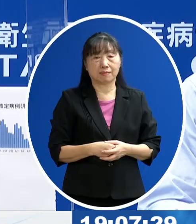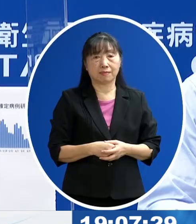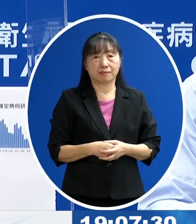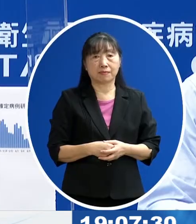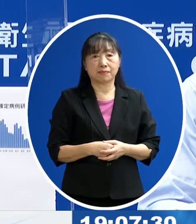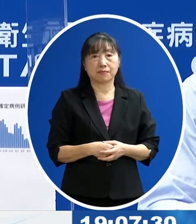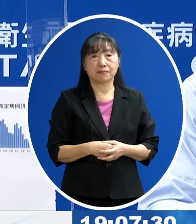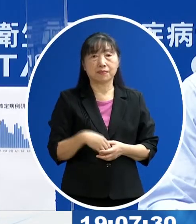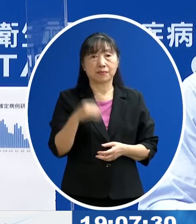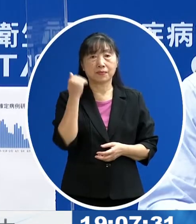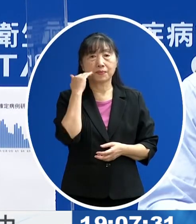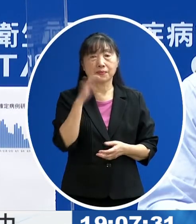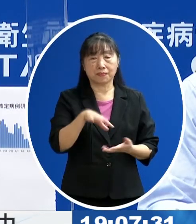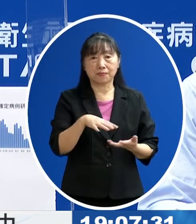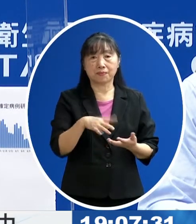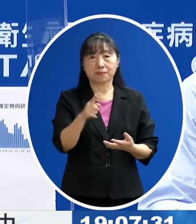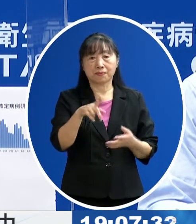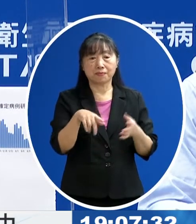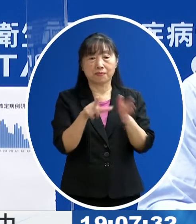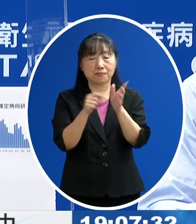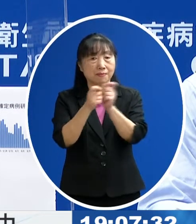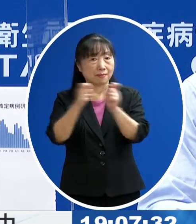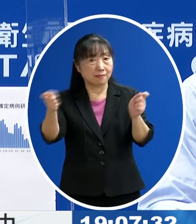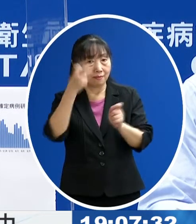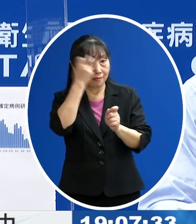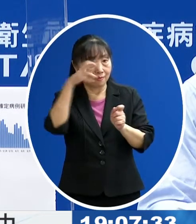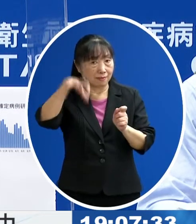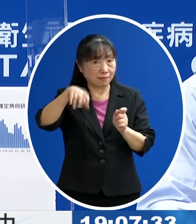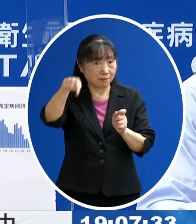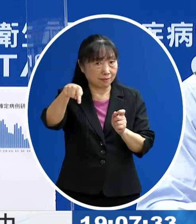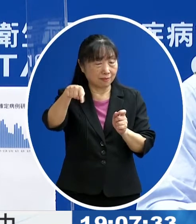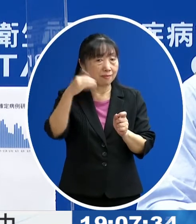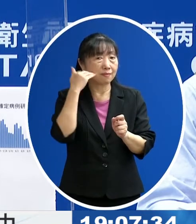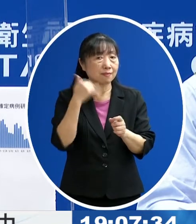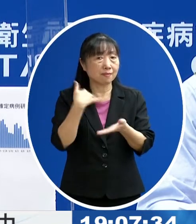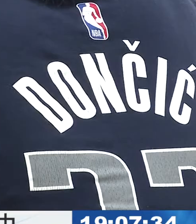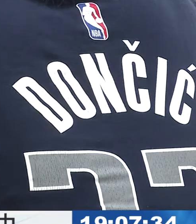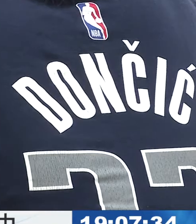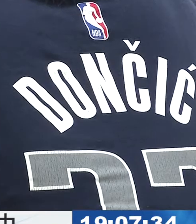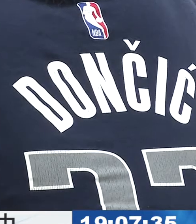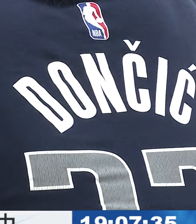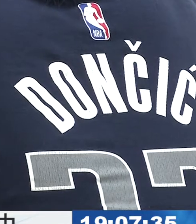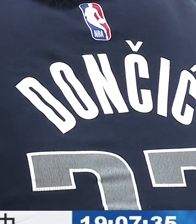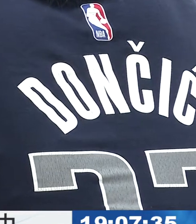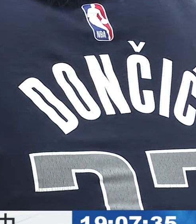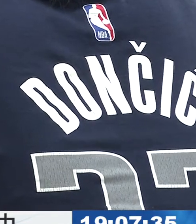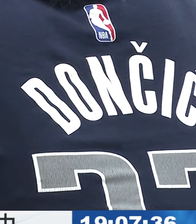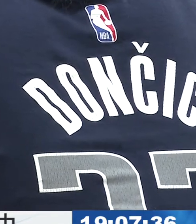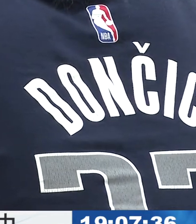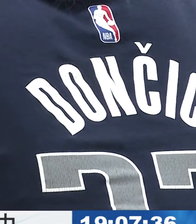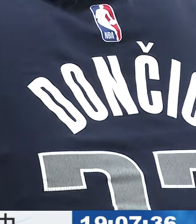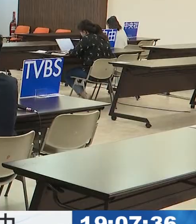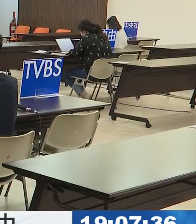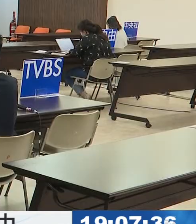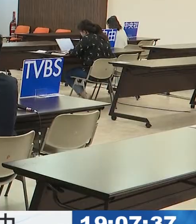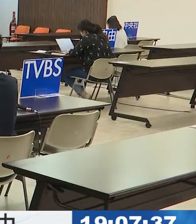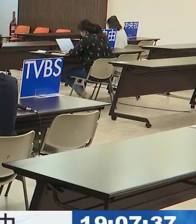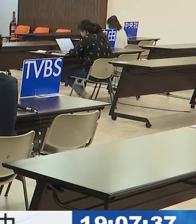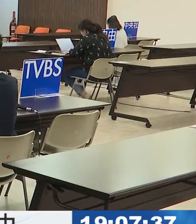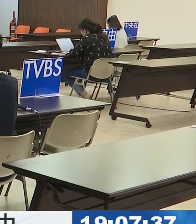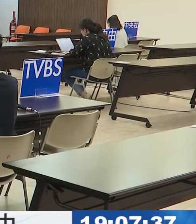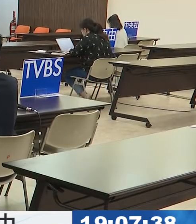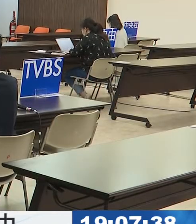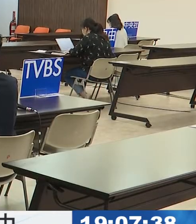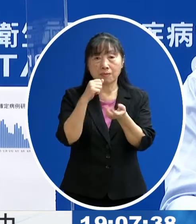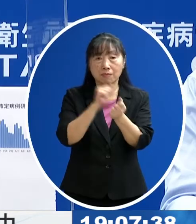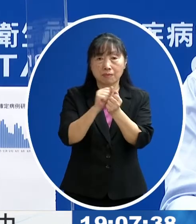据。 住宿型的长照机构及是以接种率的60%预估它的数量，需要在洗肾的人直